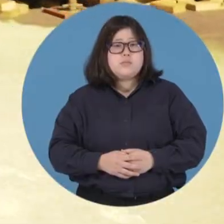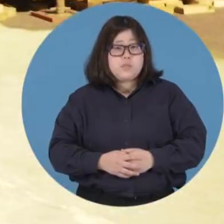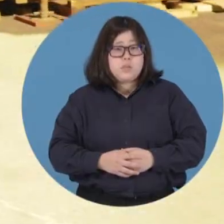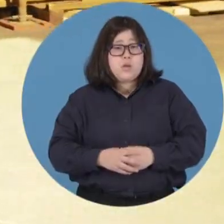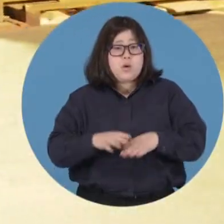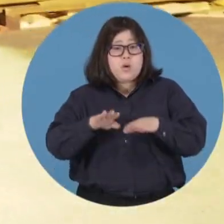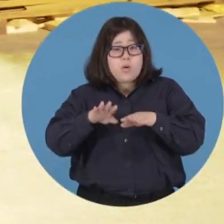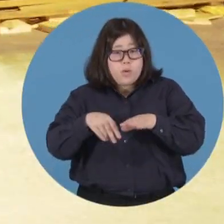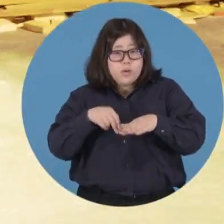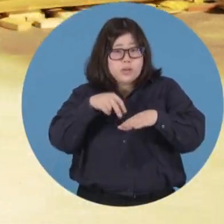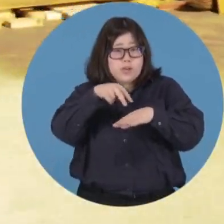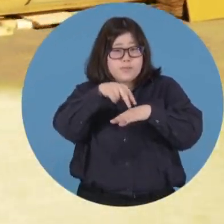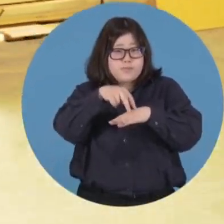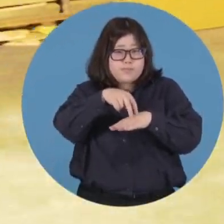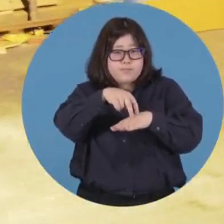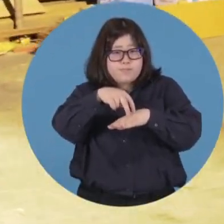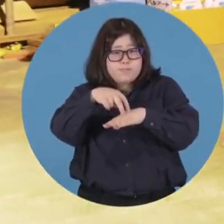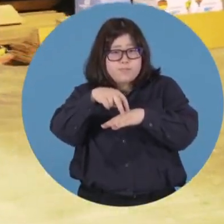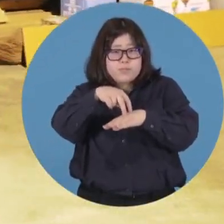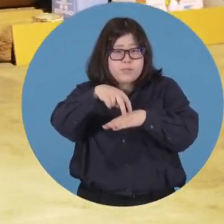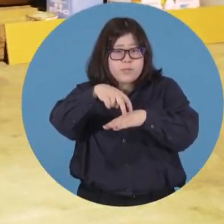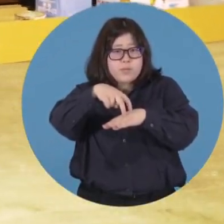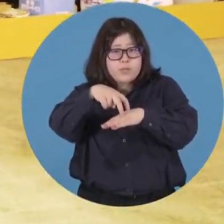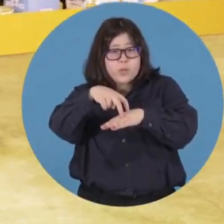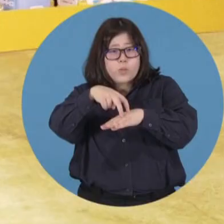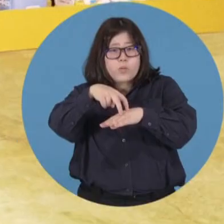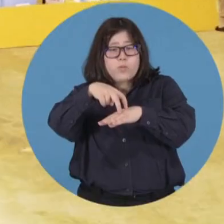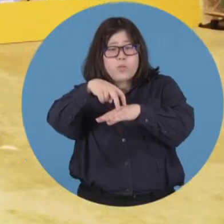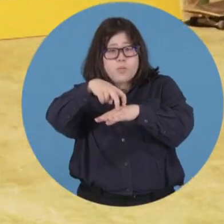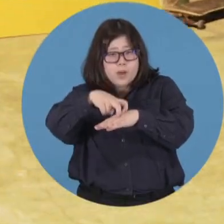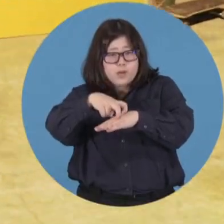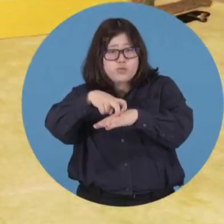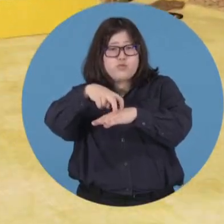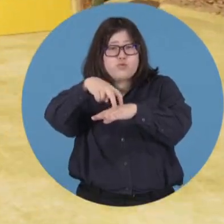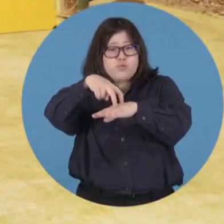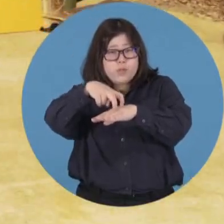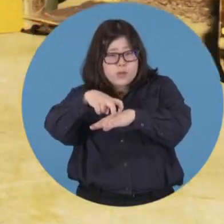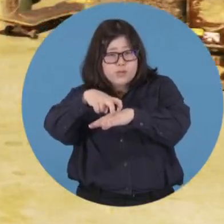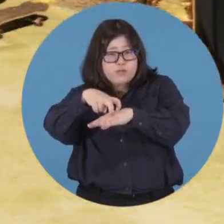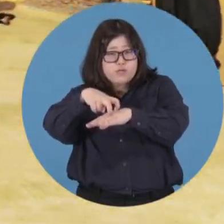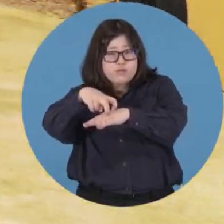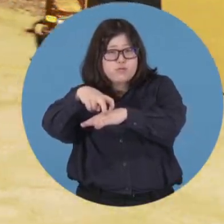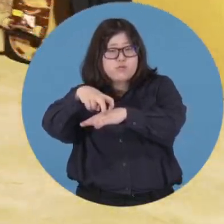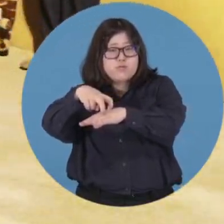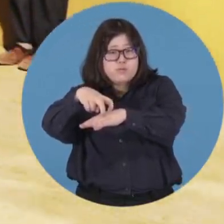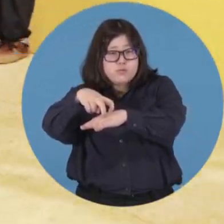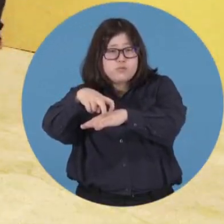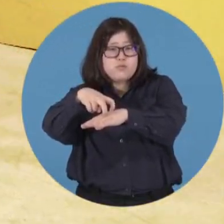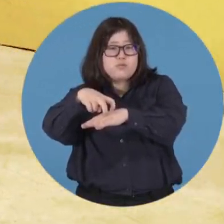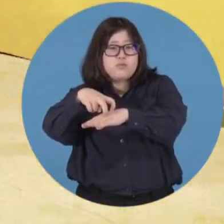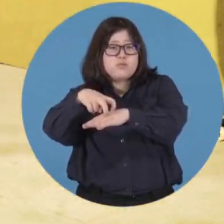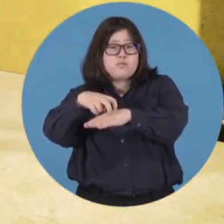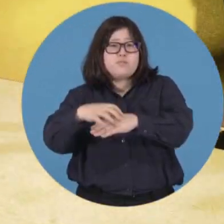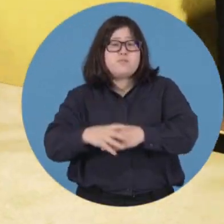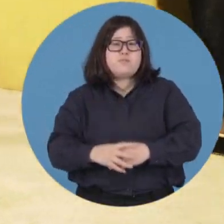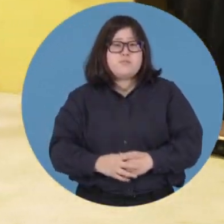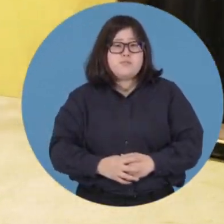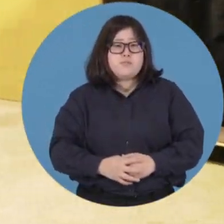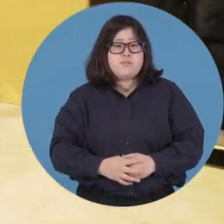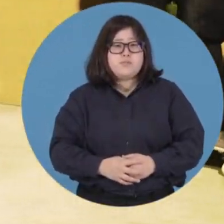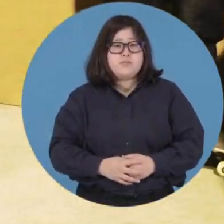こいで。おー、曲げる曲げる。お